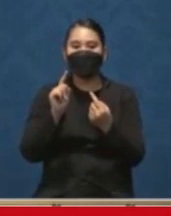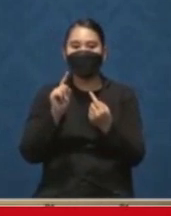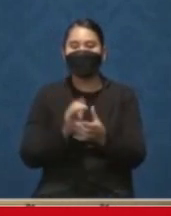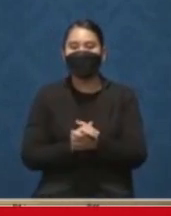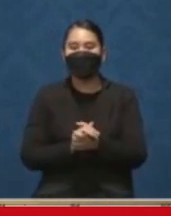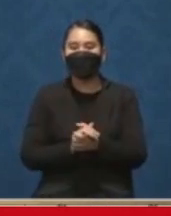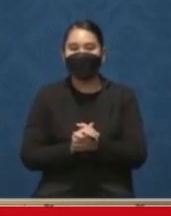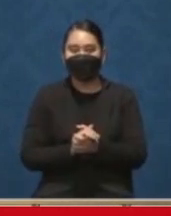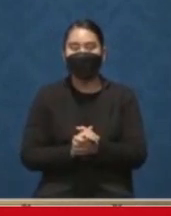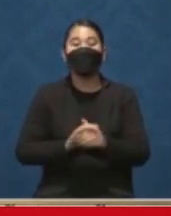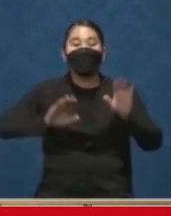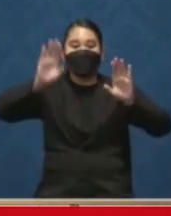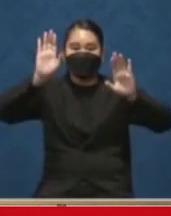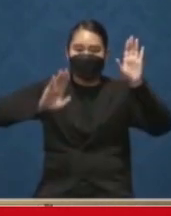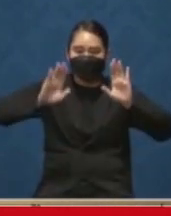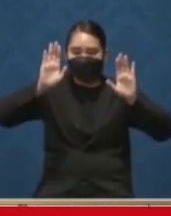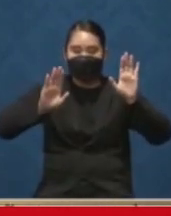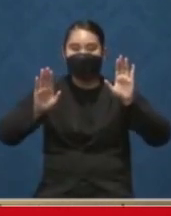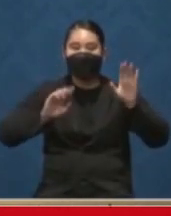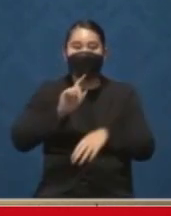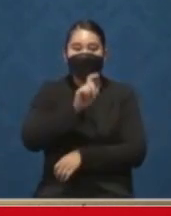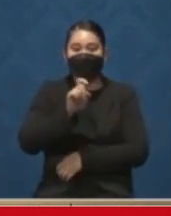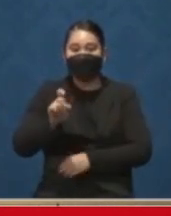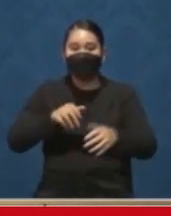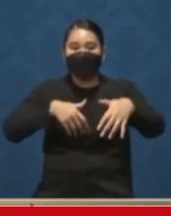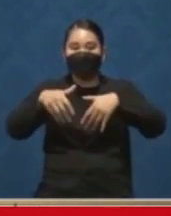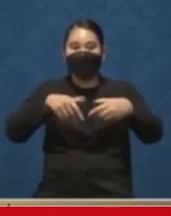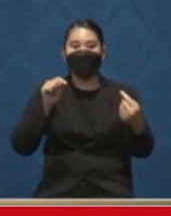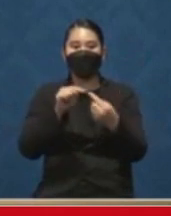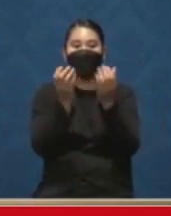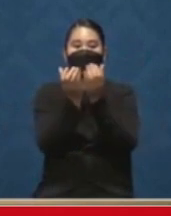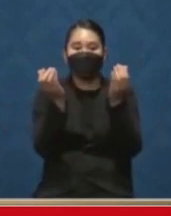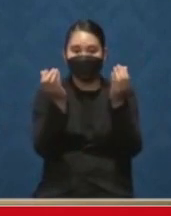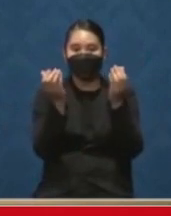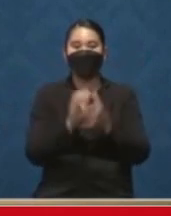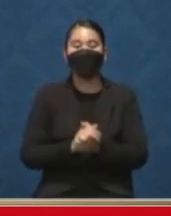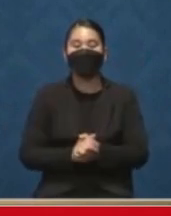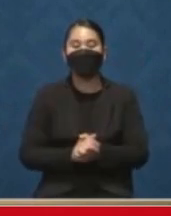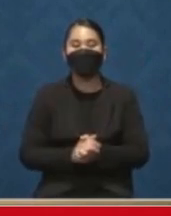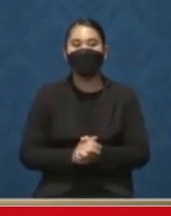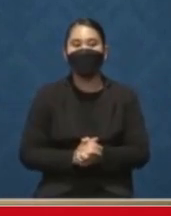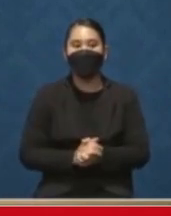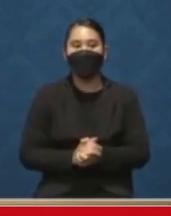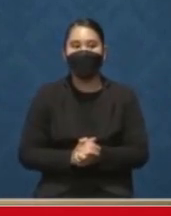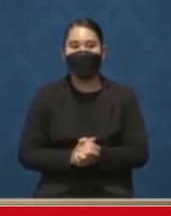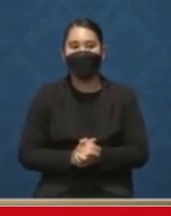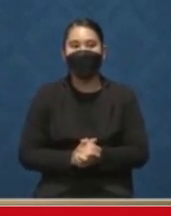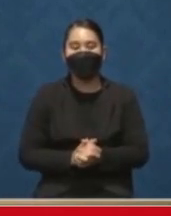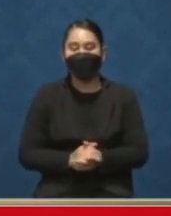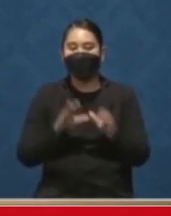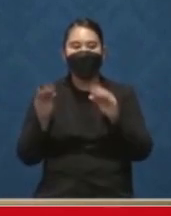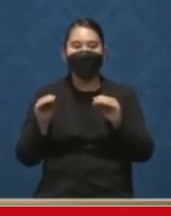ที่จะให้ทำประชามติเกี่ยวกับรัฐธรรมนูญความจริงรัฐธรรมนูญเนี่ยท่านประธานนะ